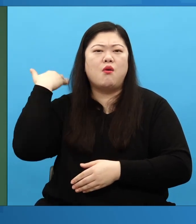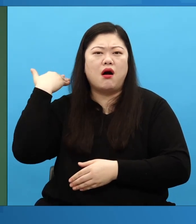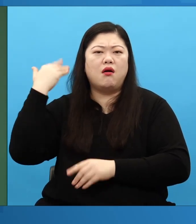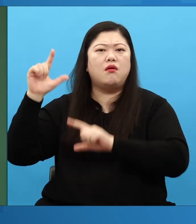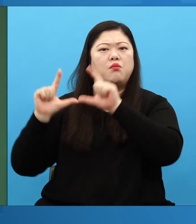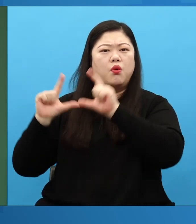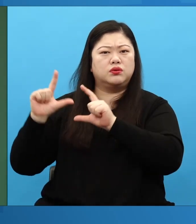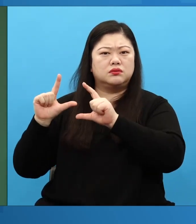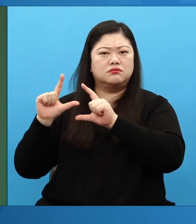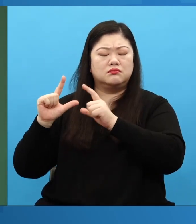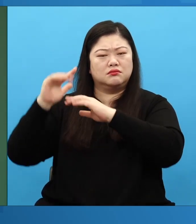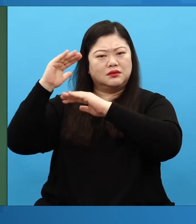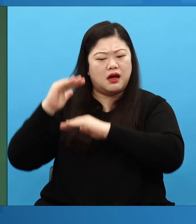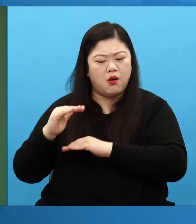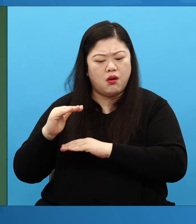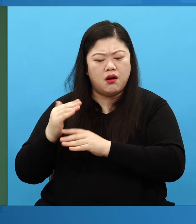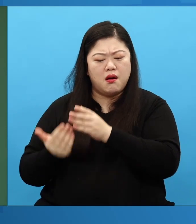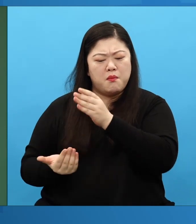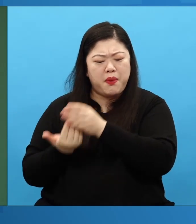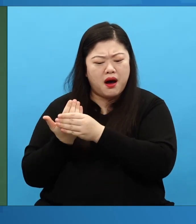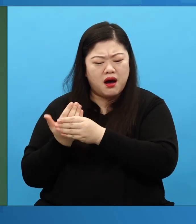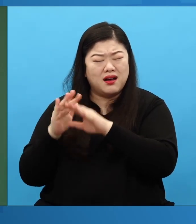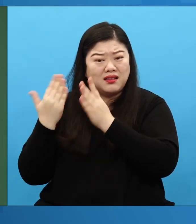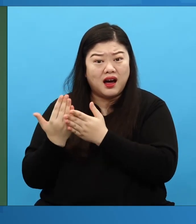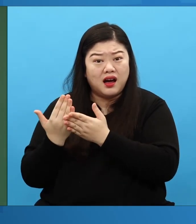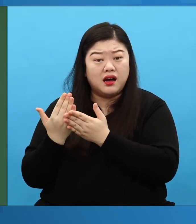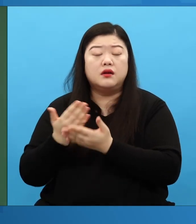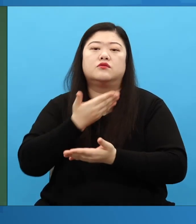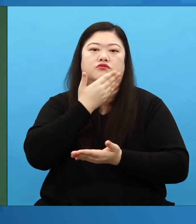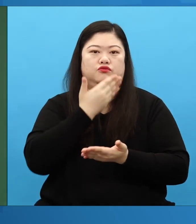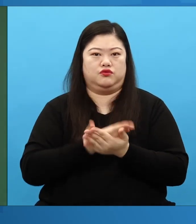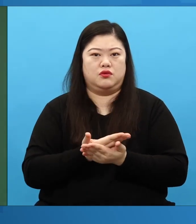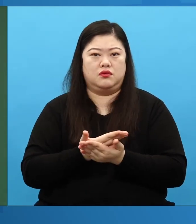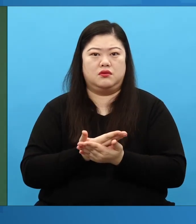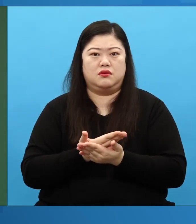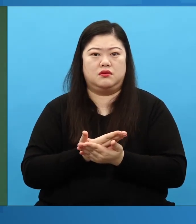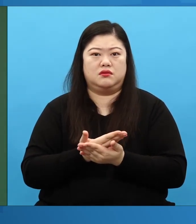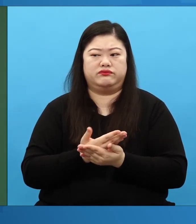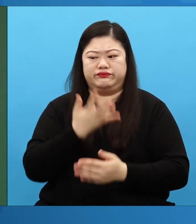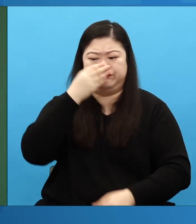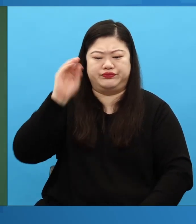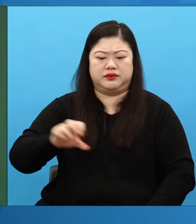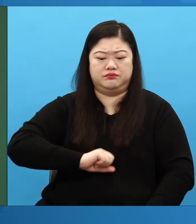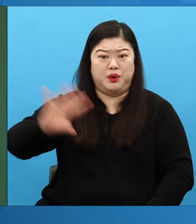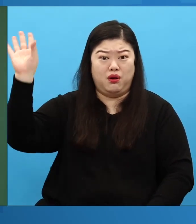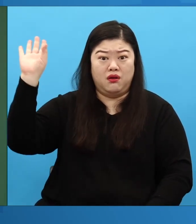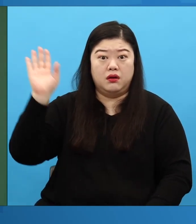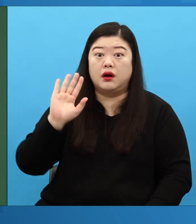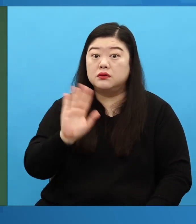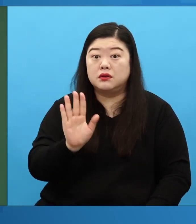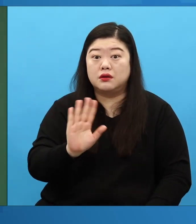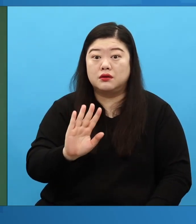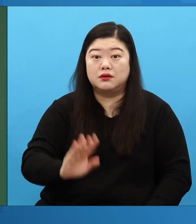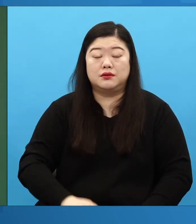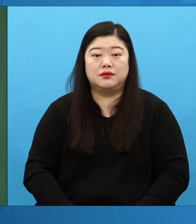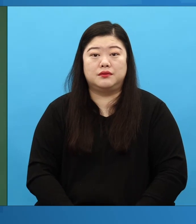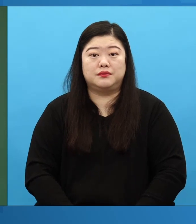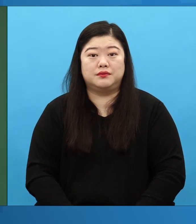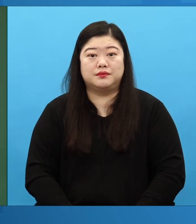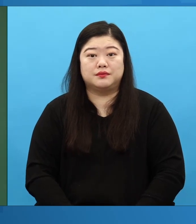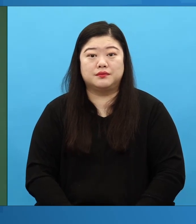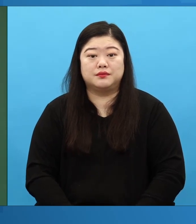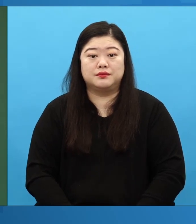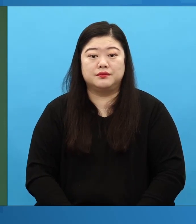과거는 극하게 어려운 거였죠. So actually, Joseph's past was very difficult and a great 여기에서